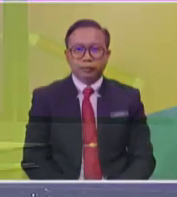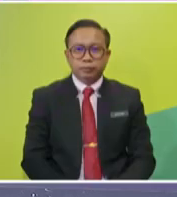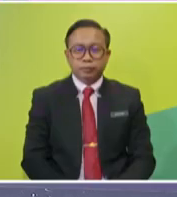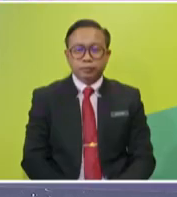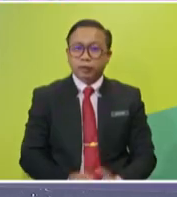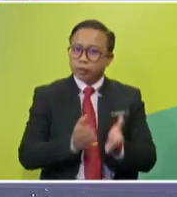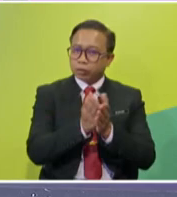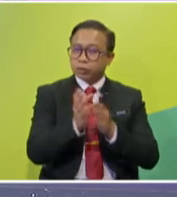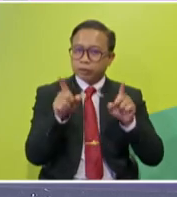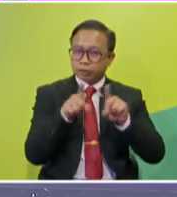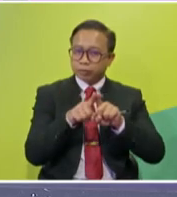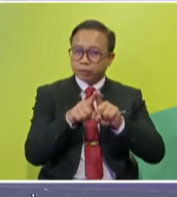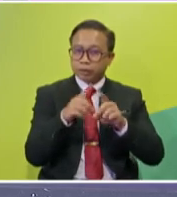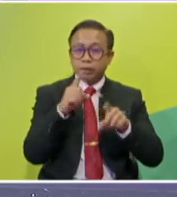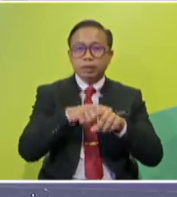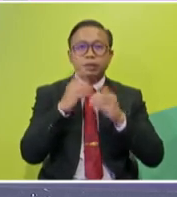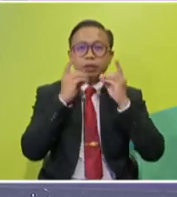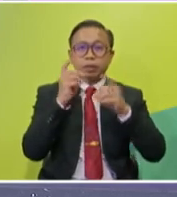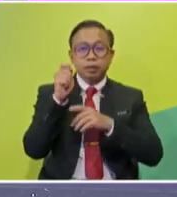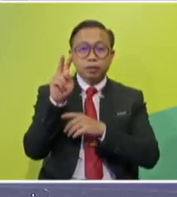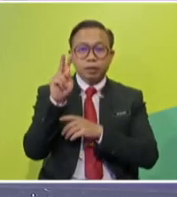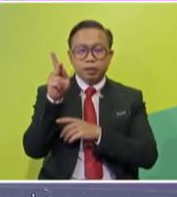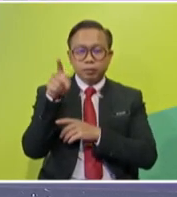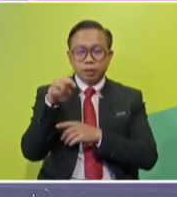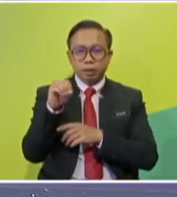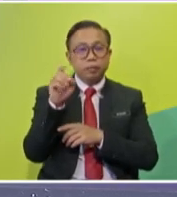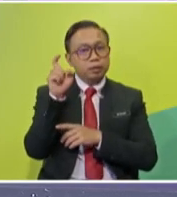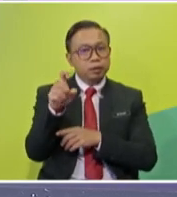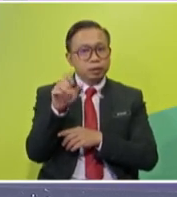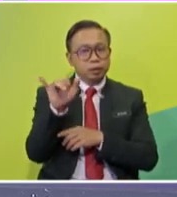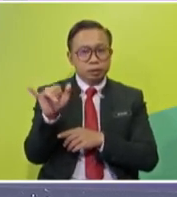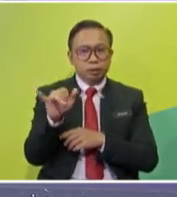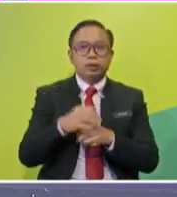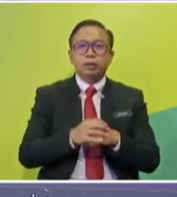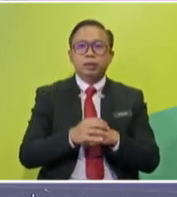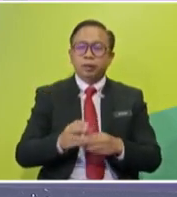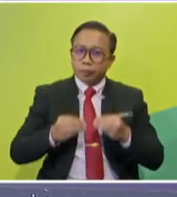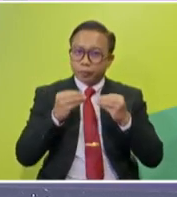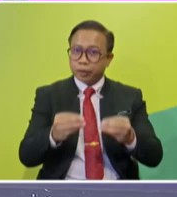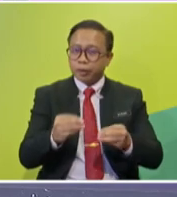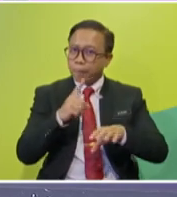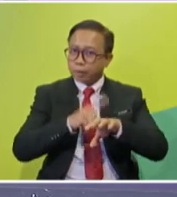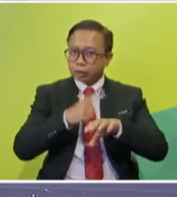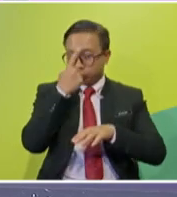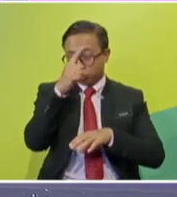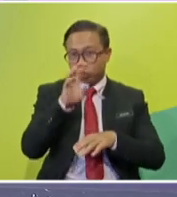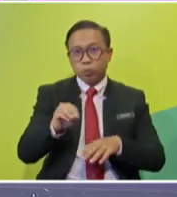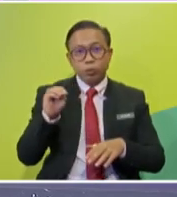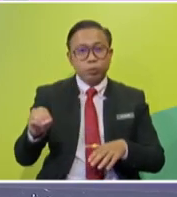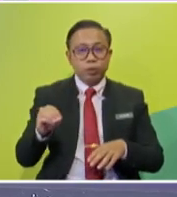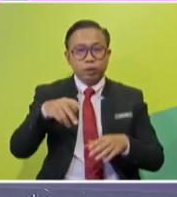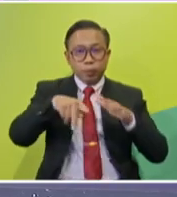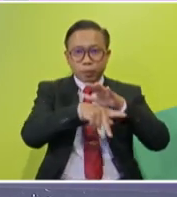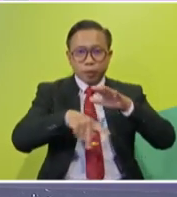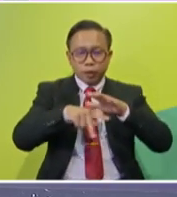terus bersama kami Didik Tiwi qpm pastinya sekarang ini kita memberi masa untuk murid-murid